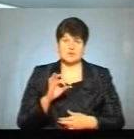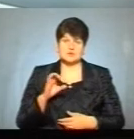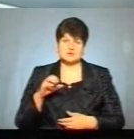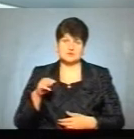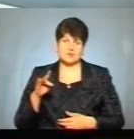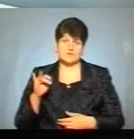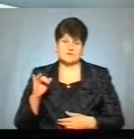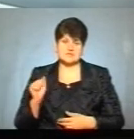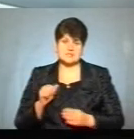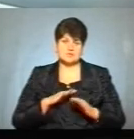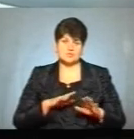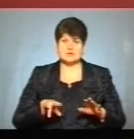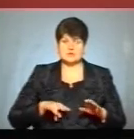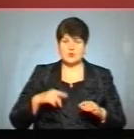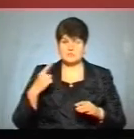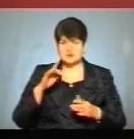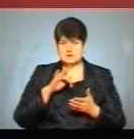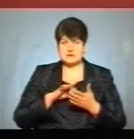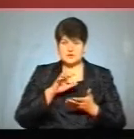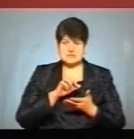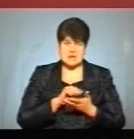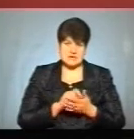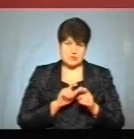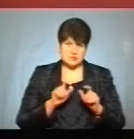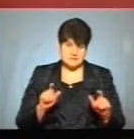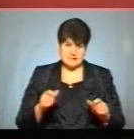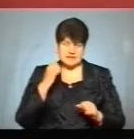Островською, заступницею директора обласного центру зайнятості.